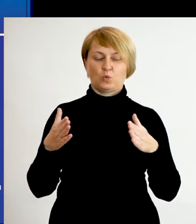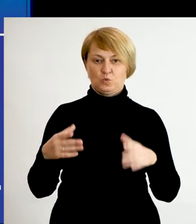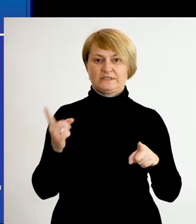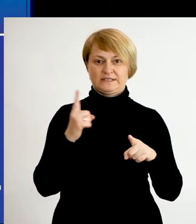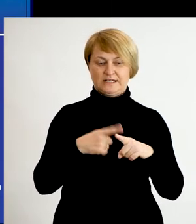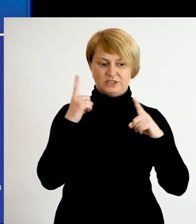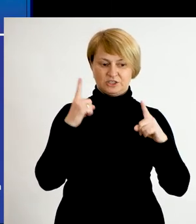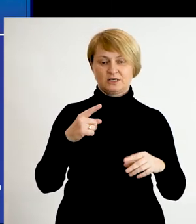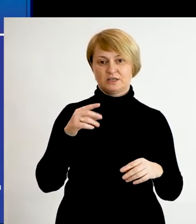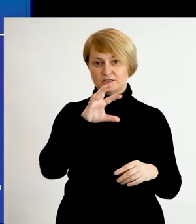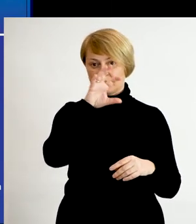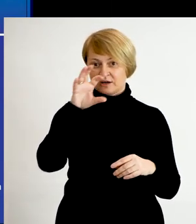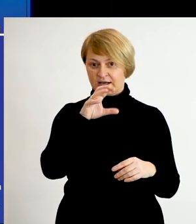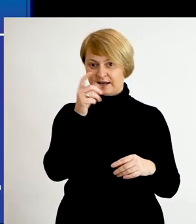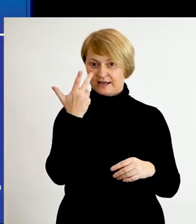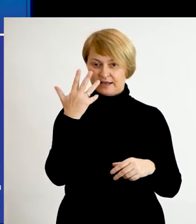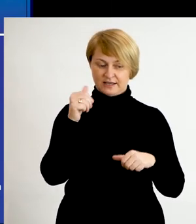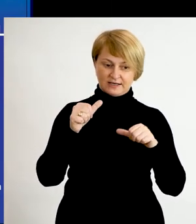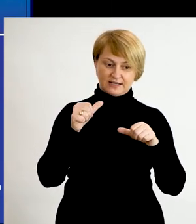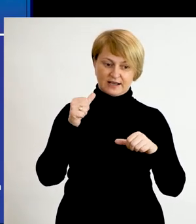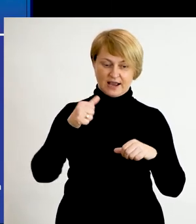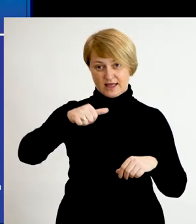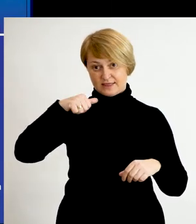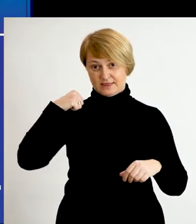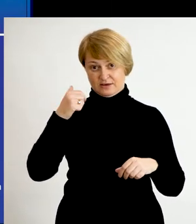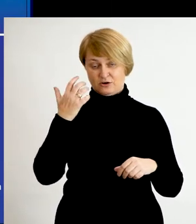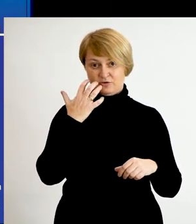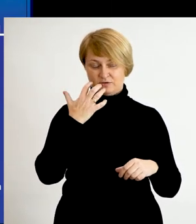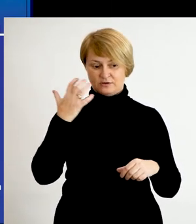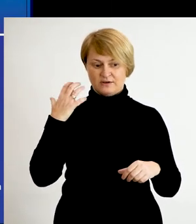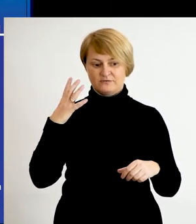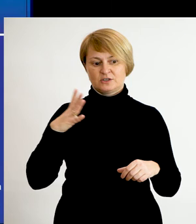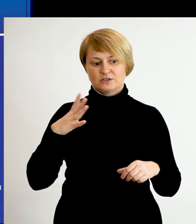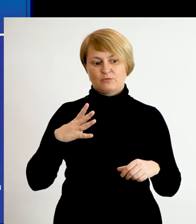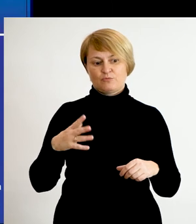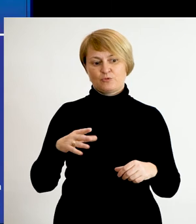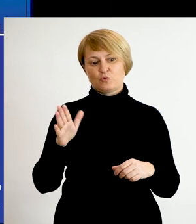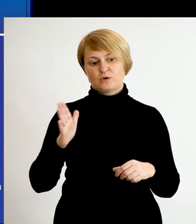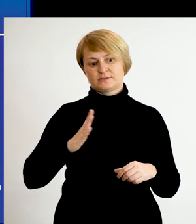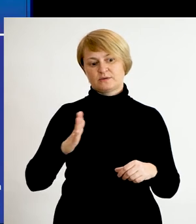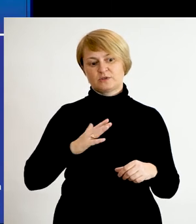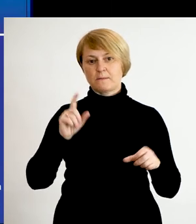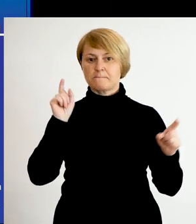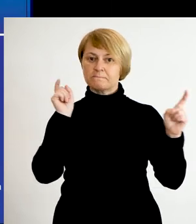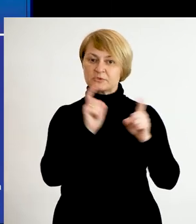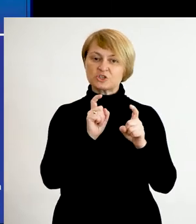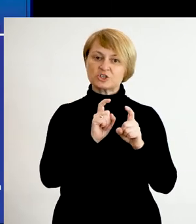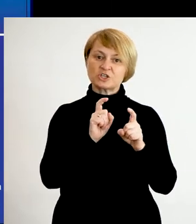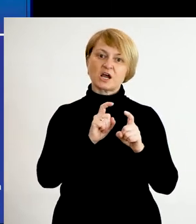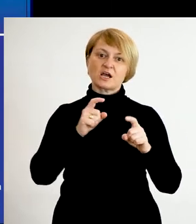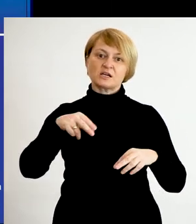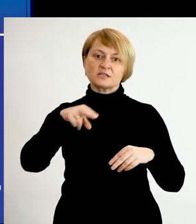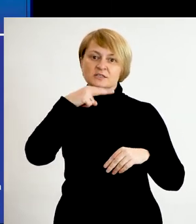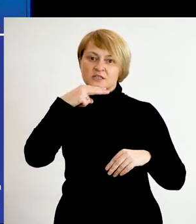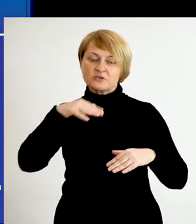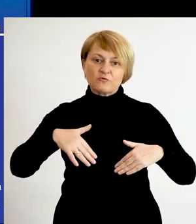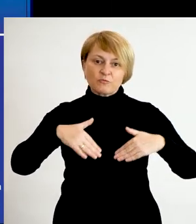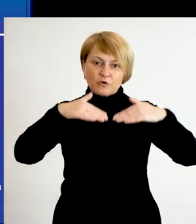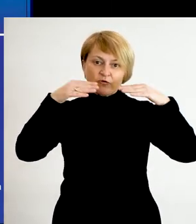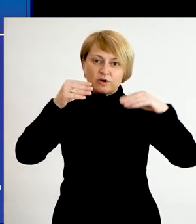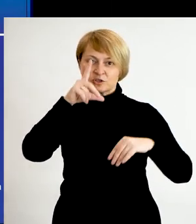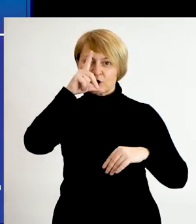Obserwowaliście Państwo parę tygodni temu, co się działo, jeżeli chodzi o kwestie zabezpieczenia przeciwpowodziowego Opola i